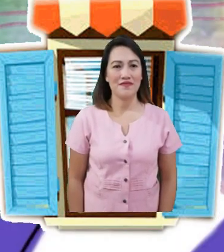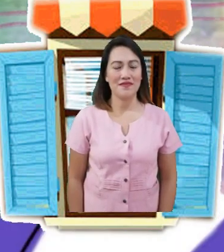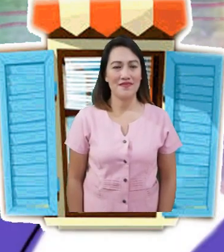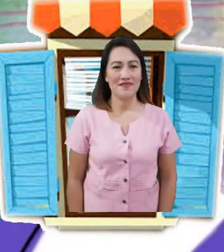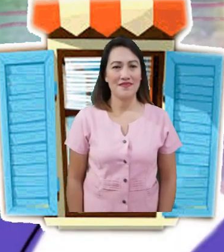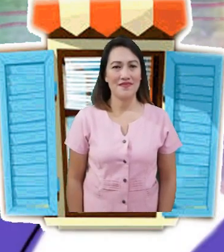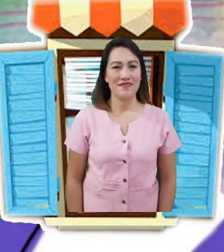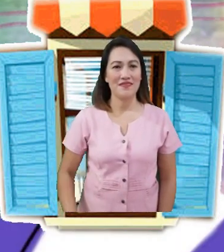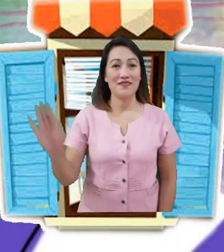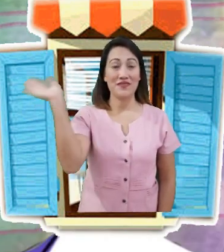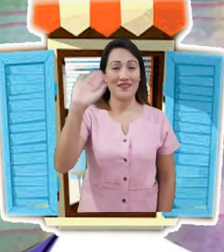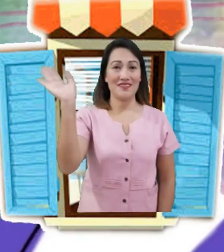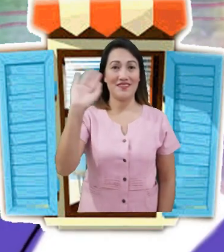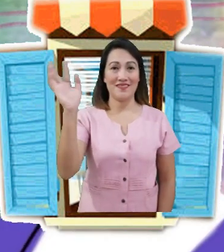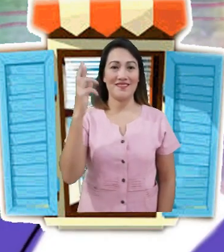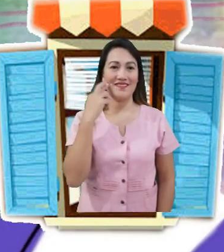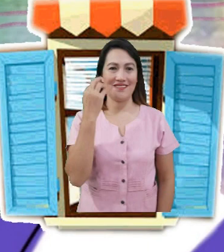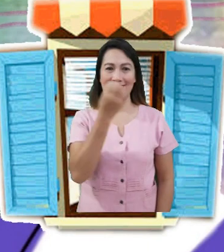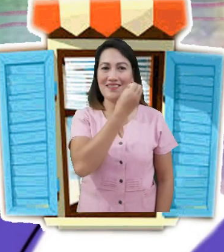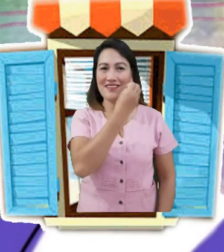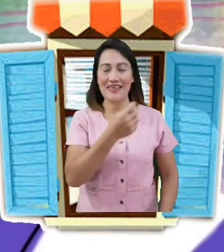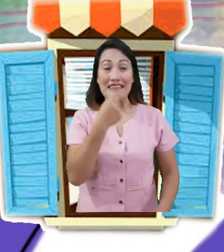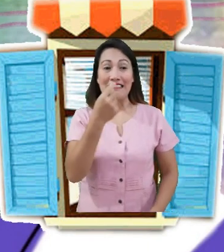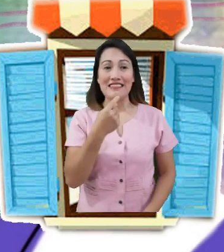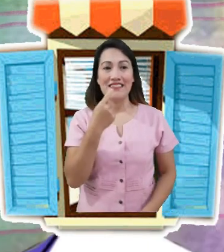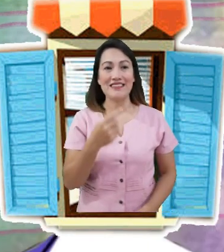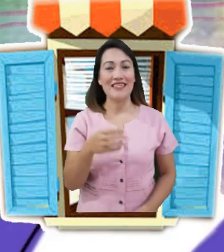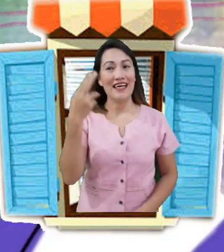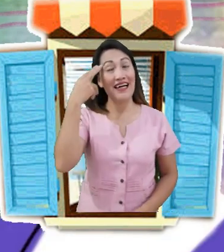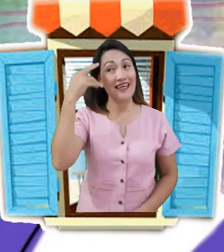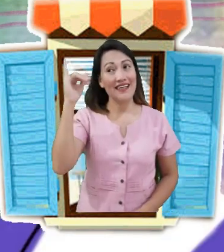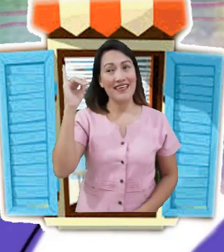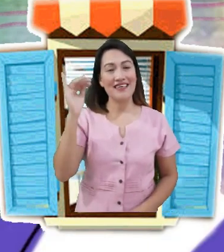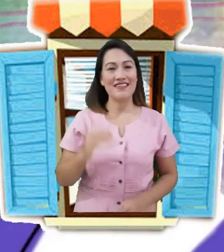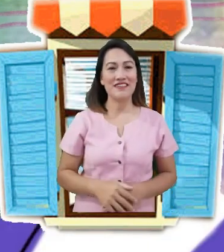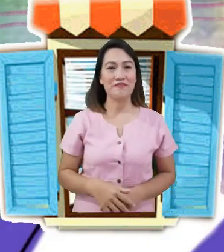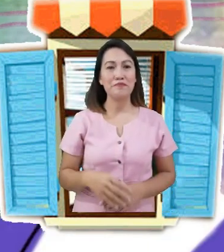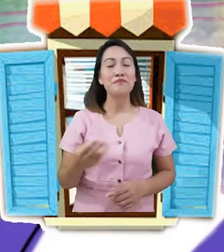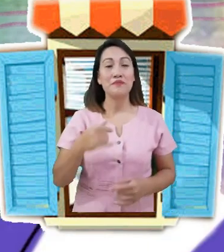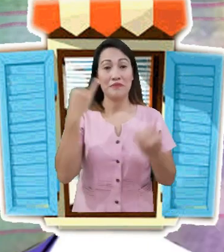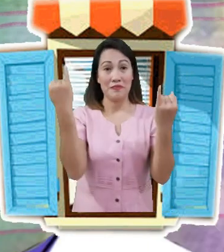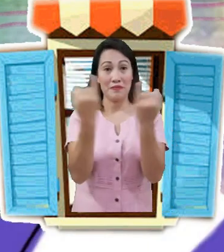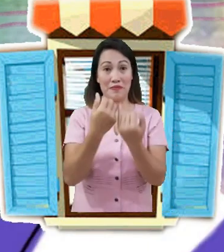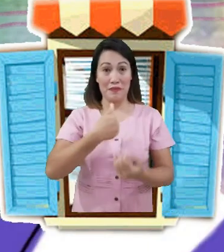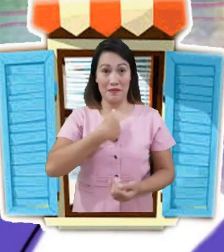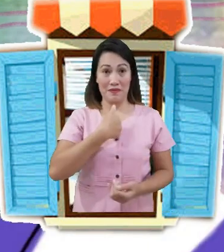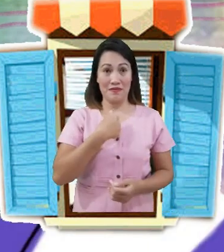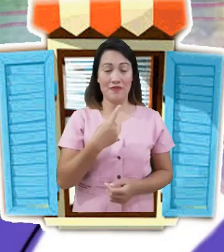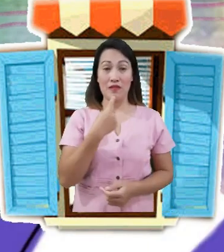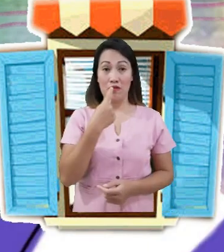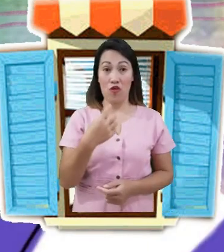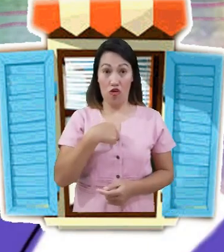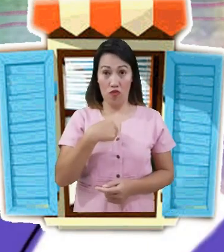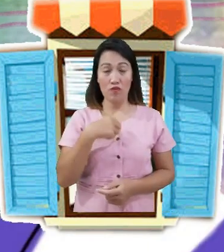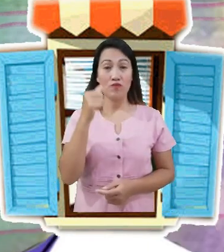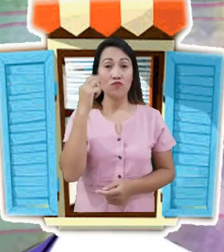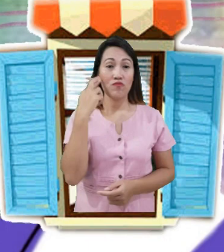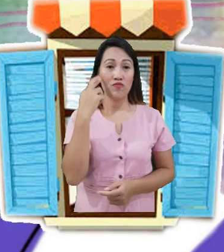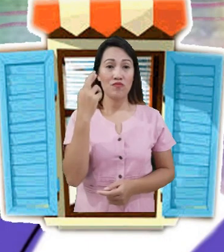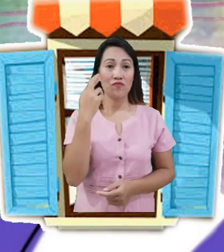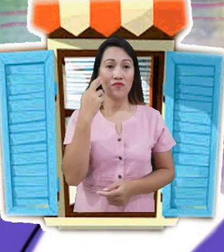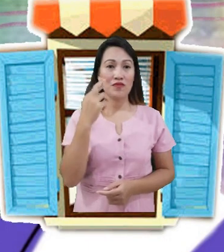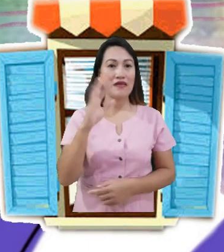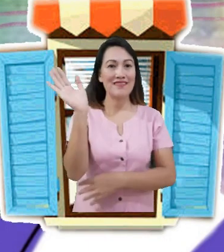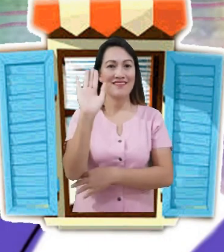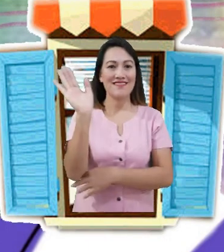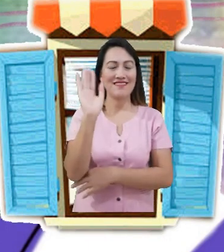Kumaway ako kay Rosario at sinabing kumusta at nagpakilalang ako nga pala si Rita ang iyong pinsan. Kumaway si Rosario at bumuka ang